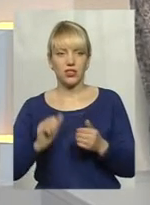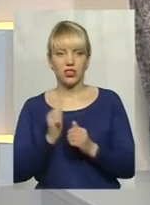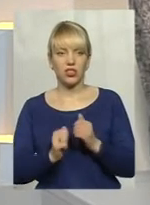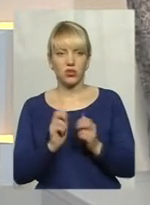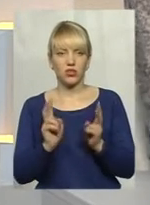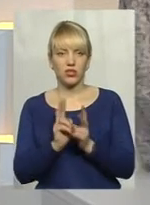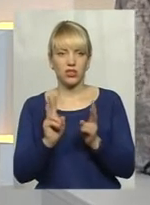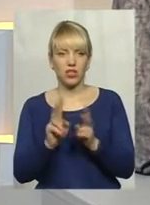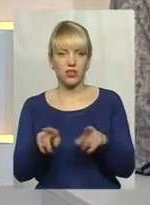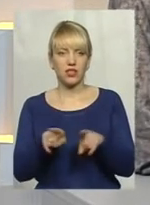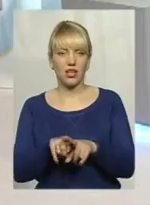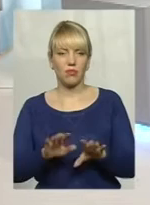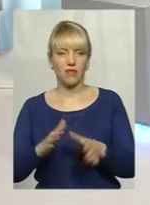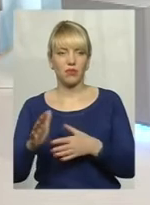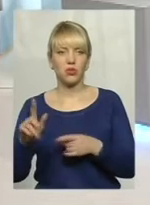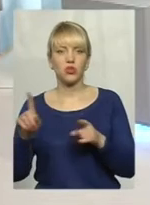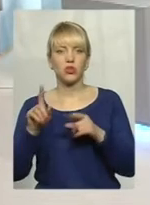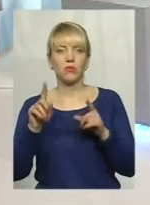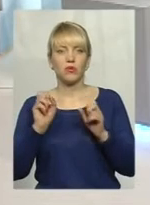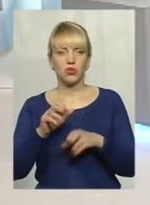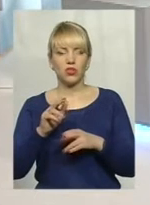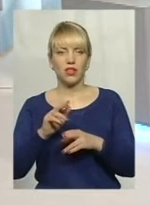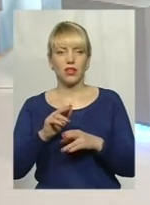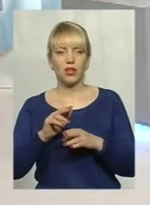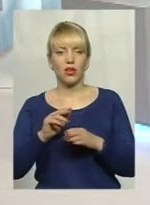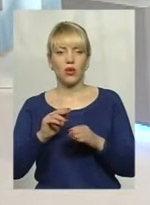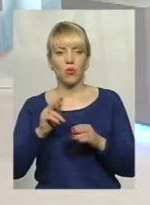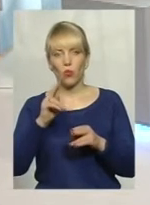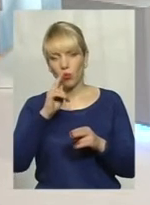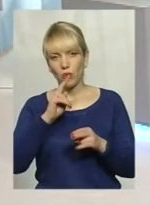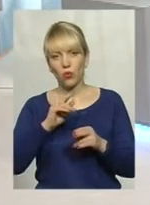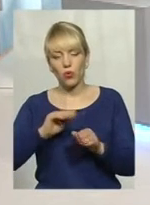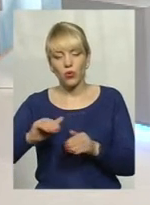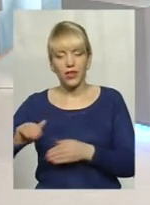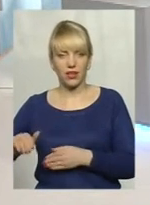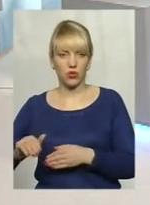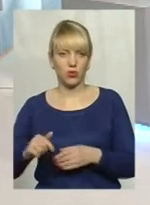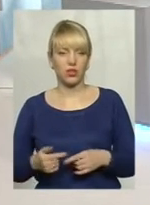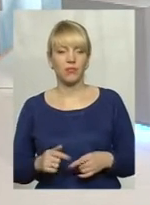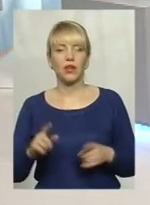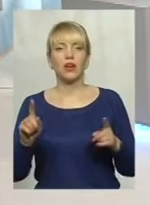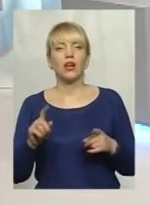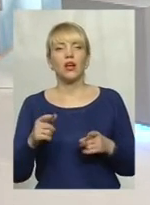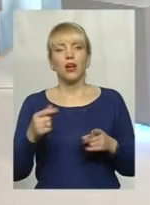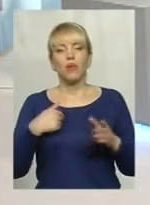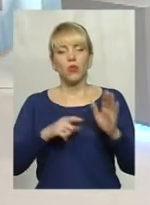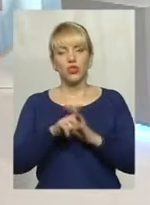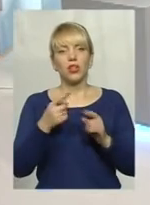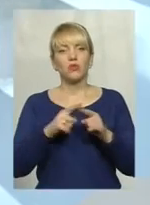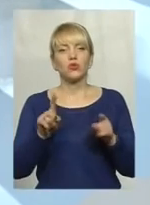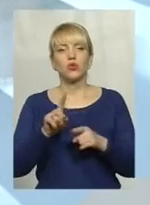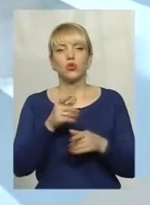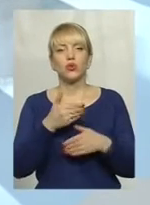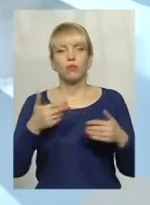зустрічаємося з такими випадками. Як можна уникнути? Що ви рекомендуєте? Почнемо з того, що ми побачили. Ми побачили